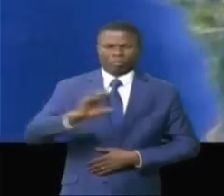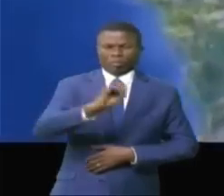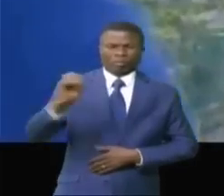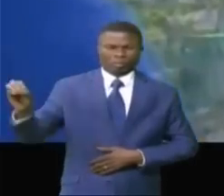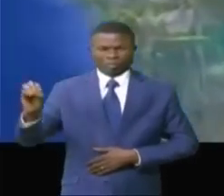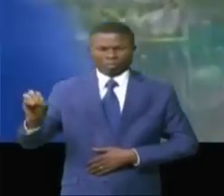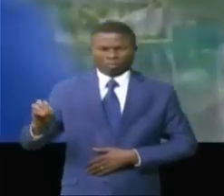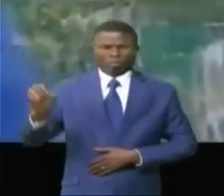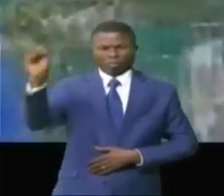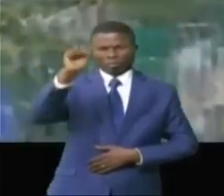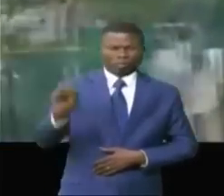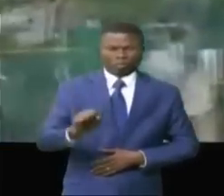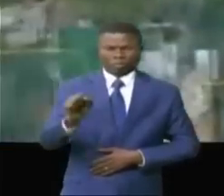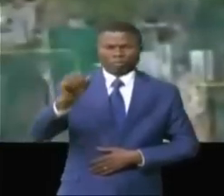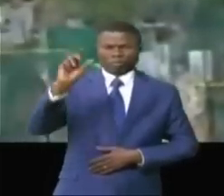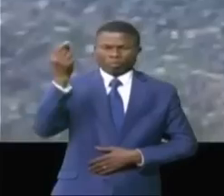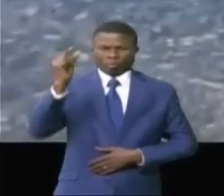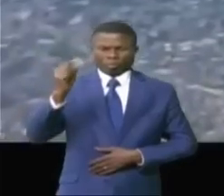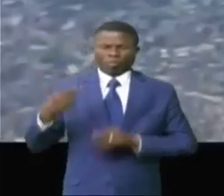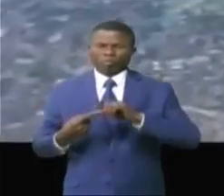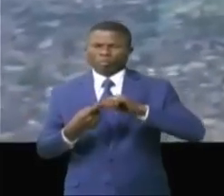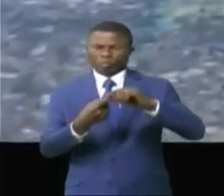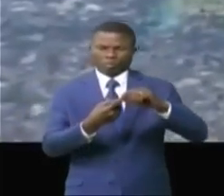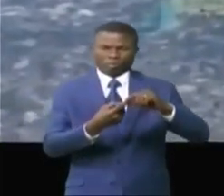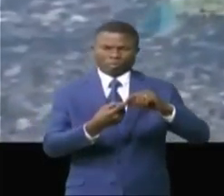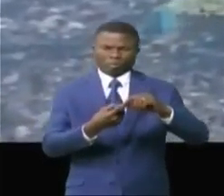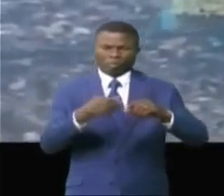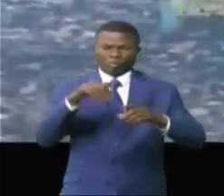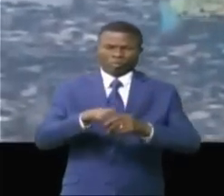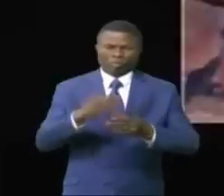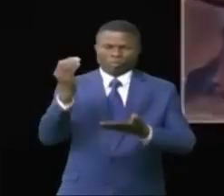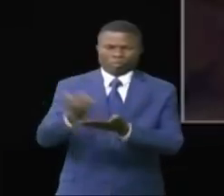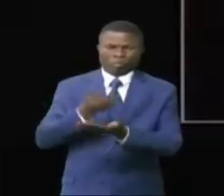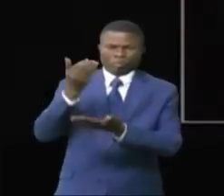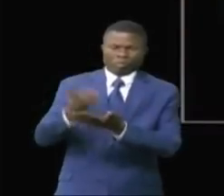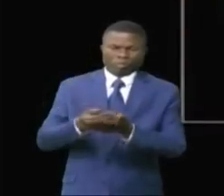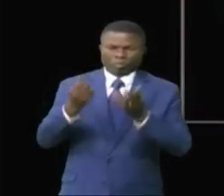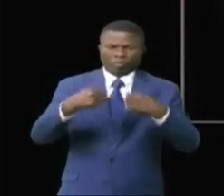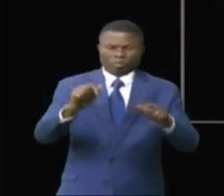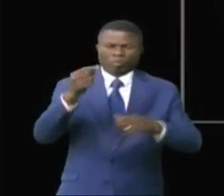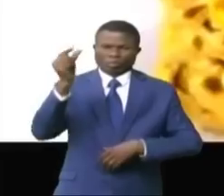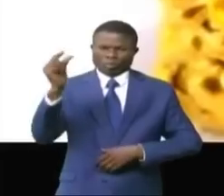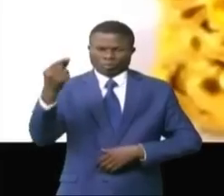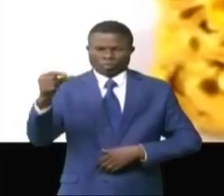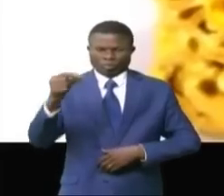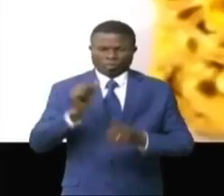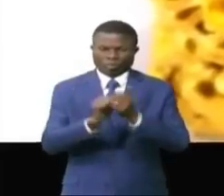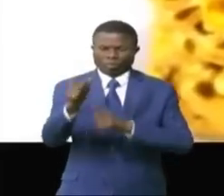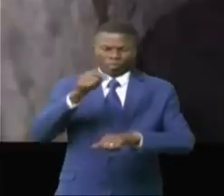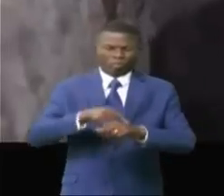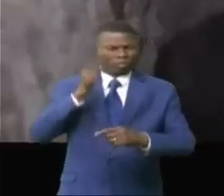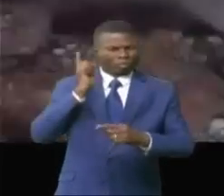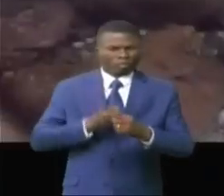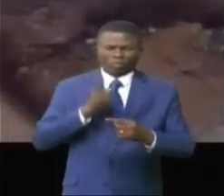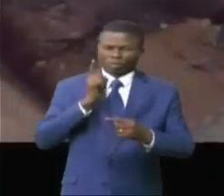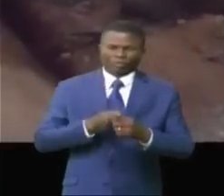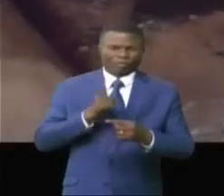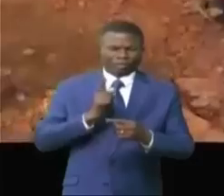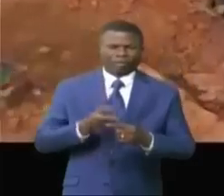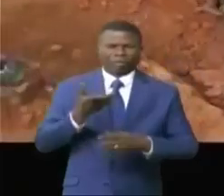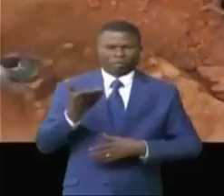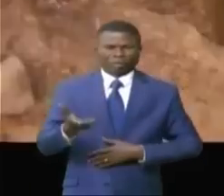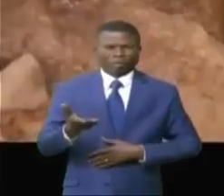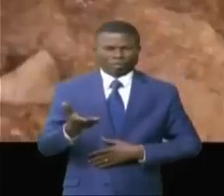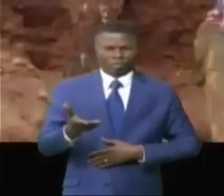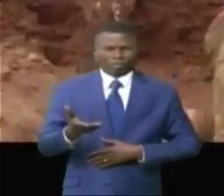SACIM, société minière spécialisée dans l'exploitation et la vente du diamant, traverse une période très difficile